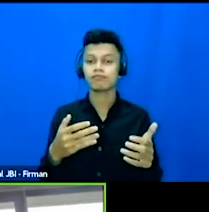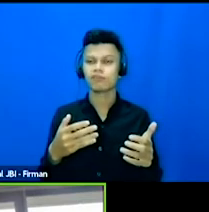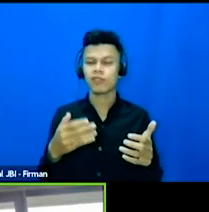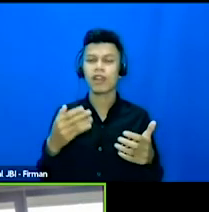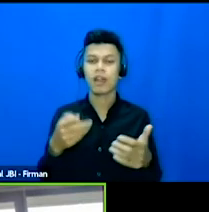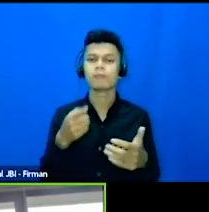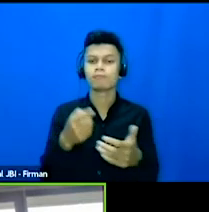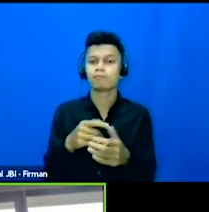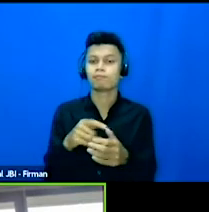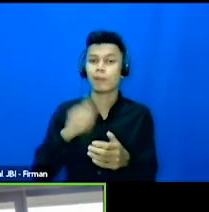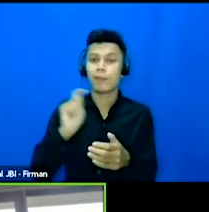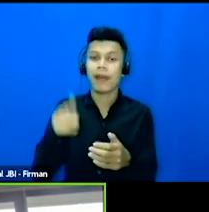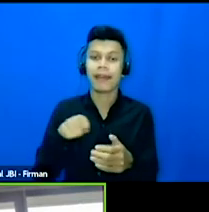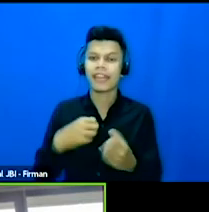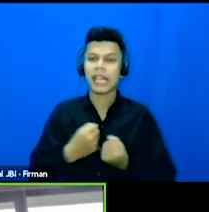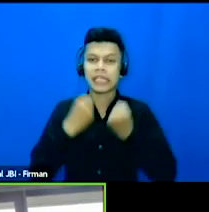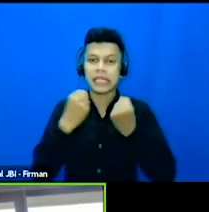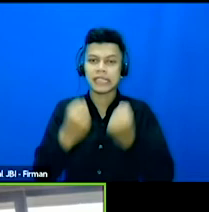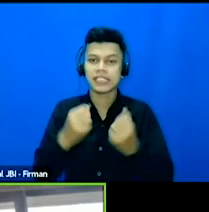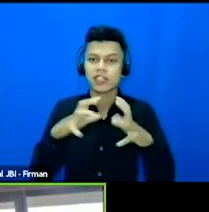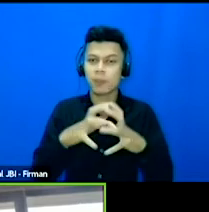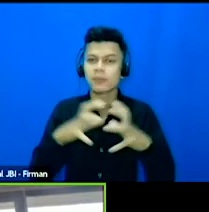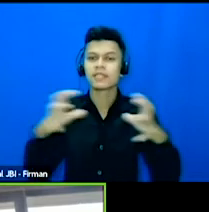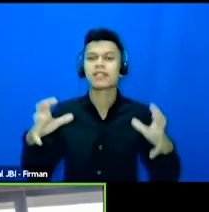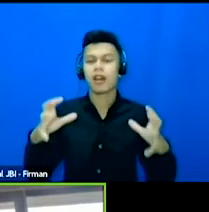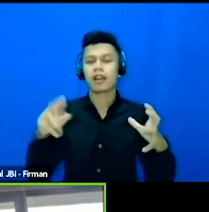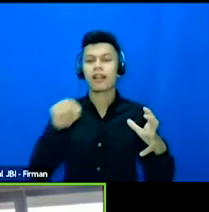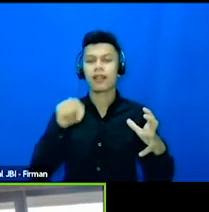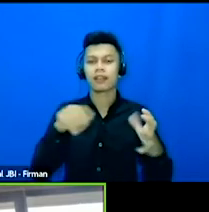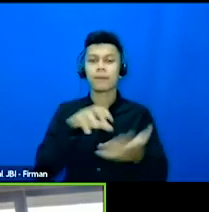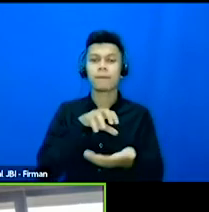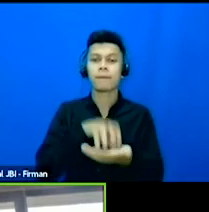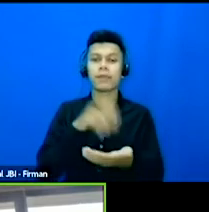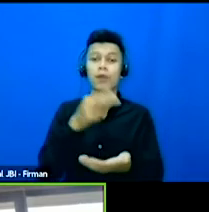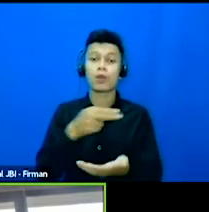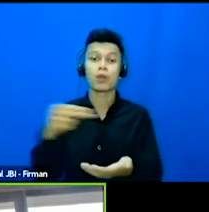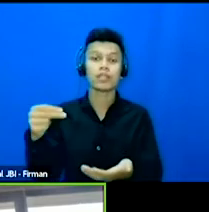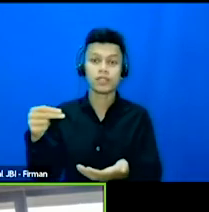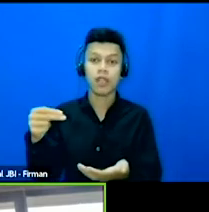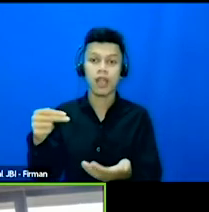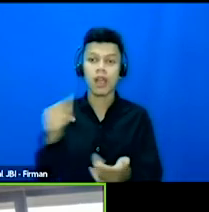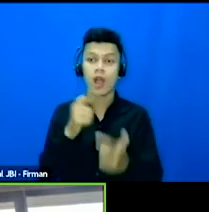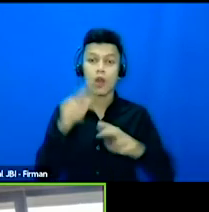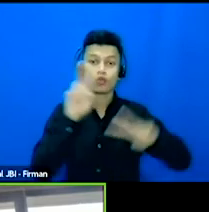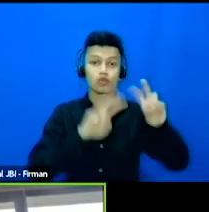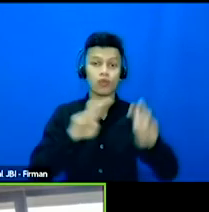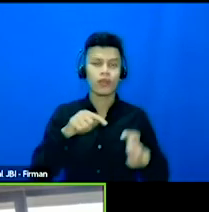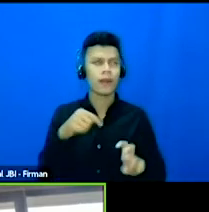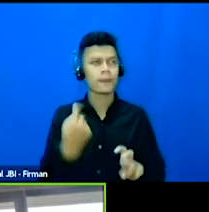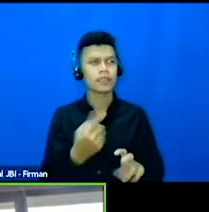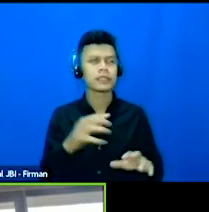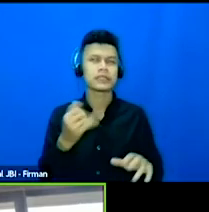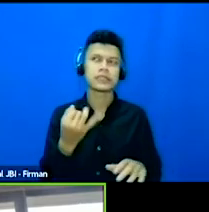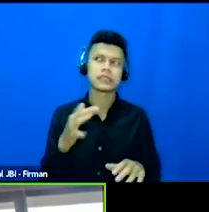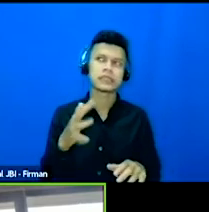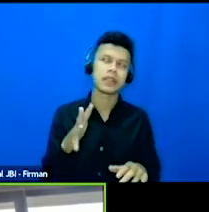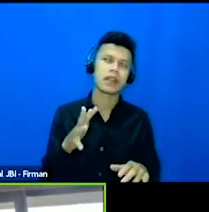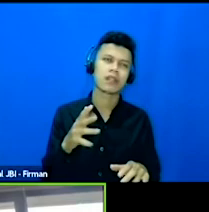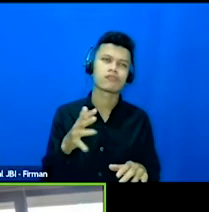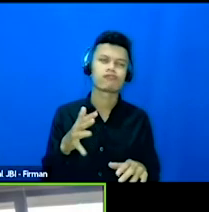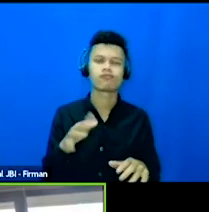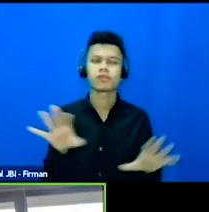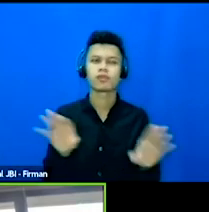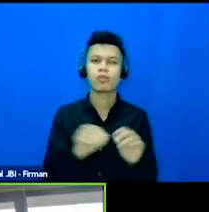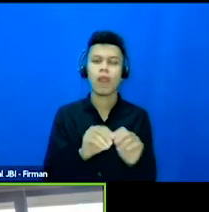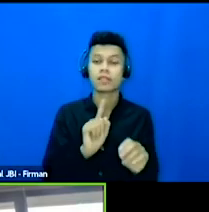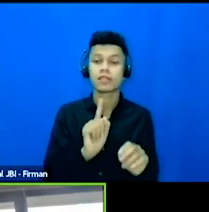terbesar juga di Playen se-indonesia kalau dari survei kami ini kurang lebih dia makan energinya bisa